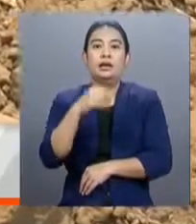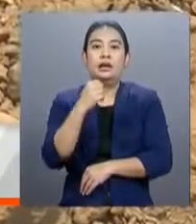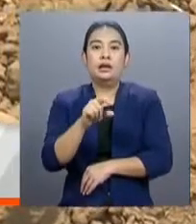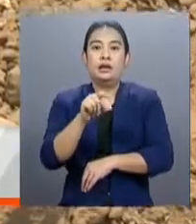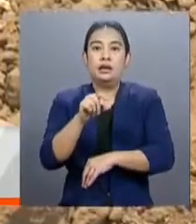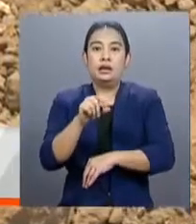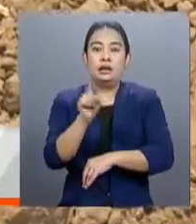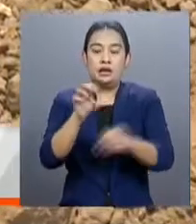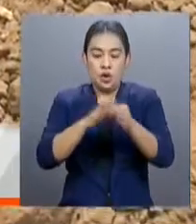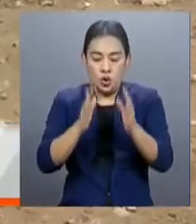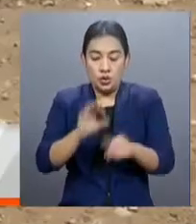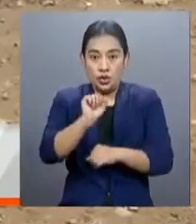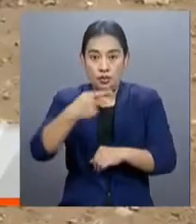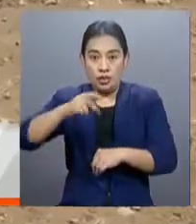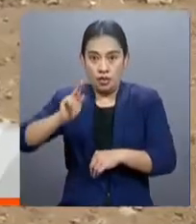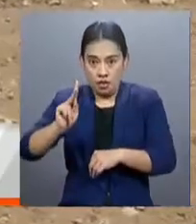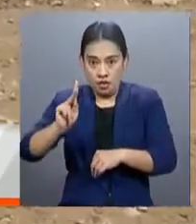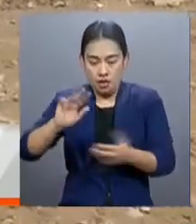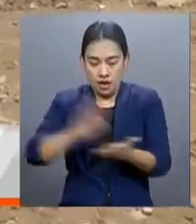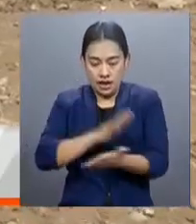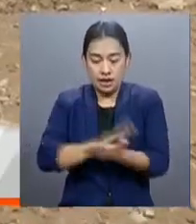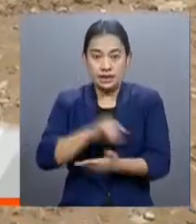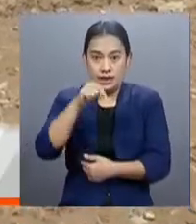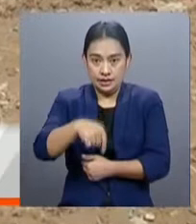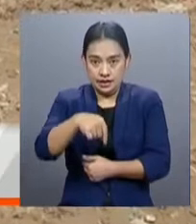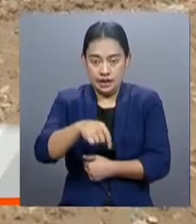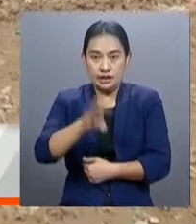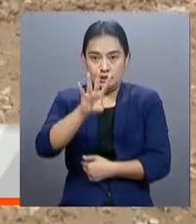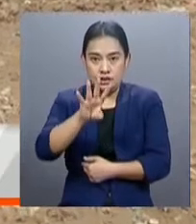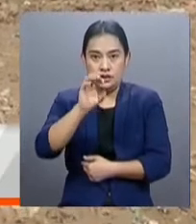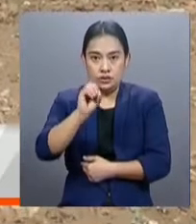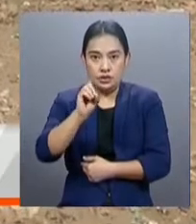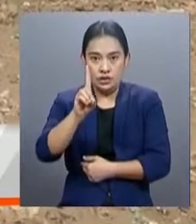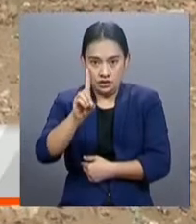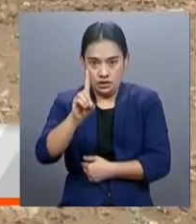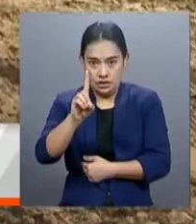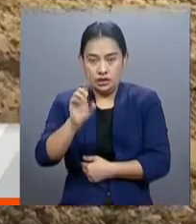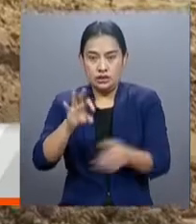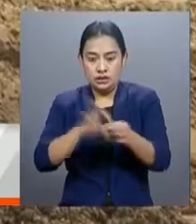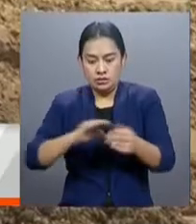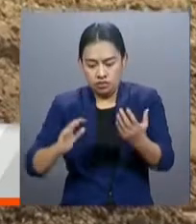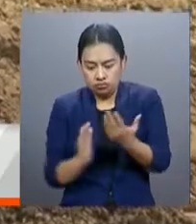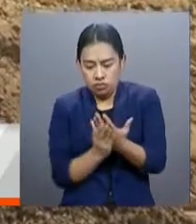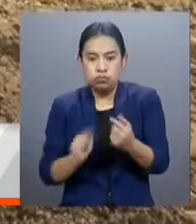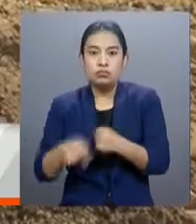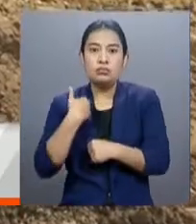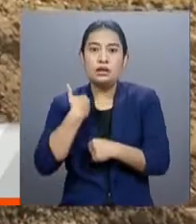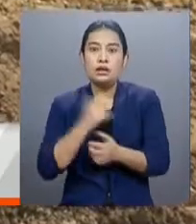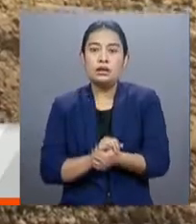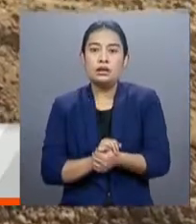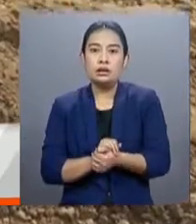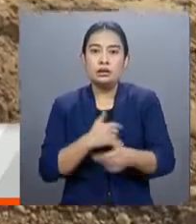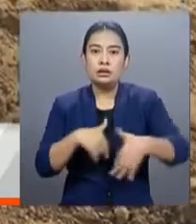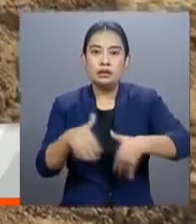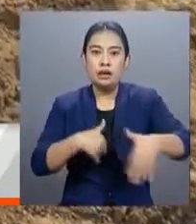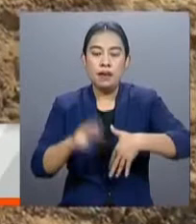านปฏิรูปที่ดินหรือสปก.ออกเอกสารสิทธิ์สปก. 4/01 ทับที่ดังกล่าวรวมทั้งมีชาวบ้านเข้าไปบุกรุกทำประโยชน์รว